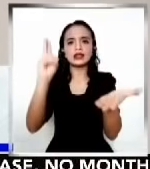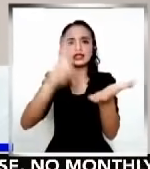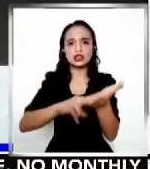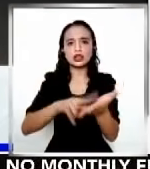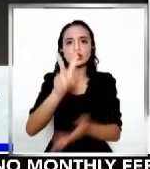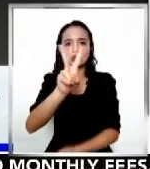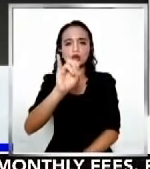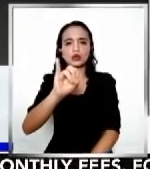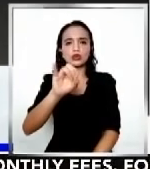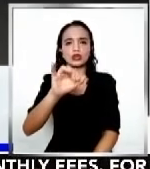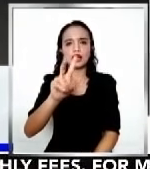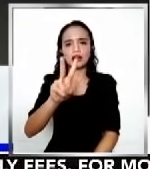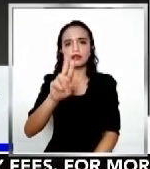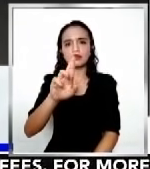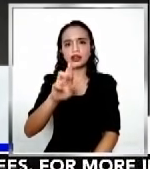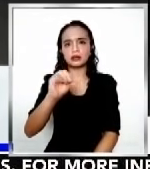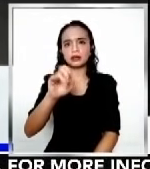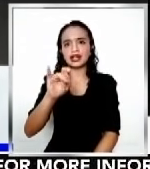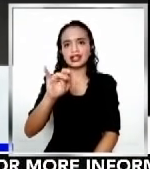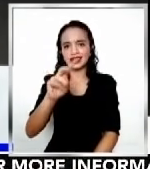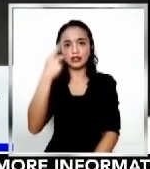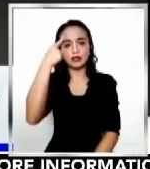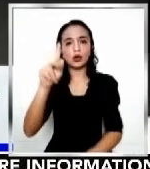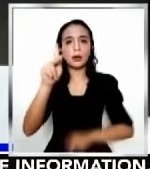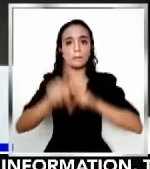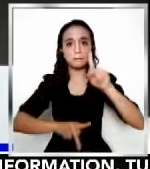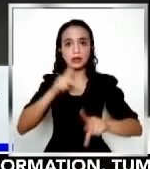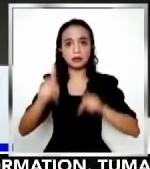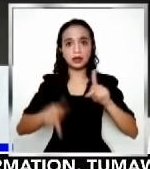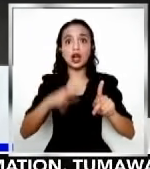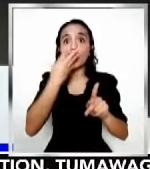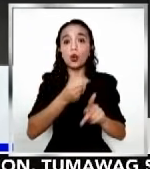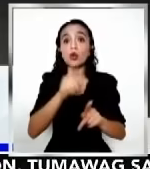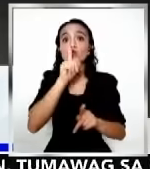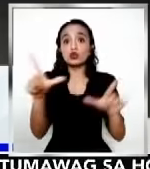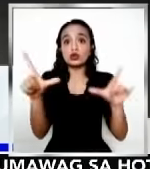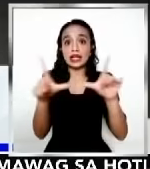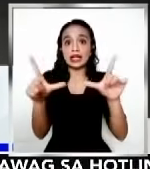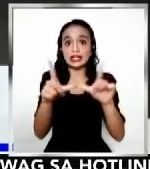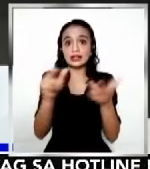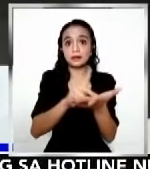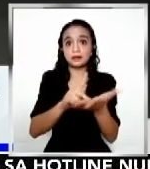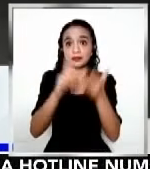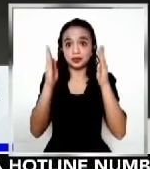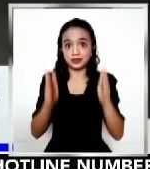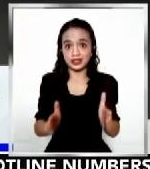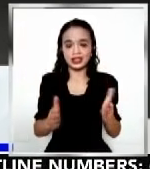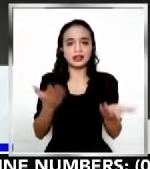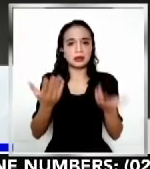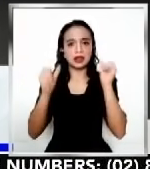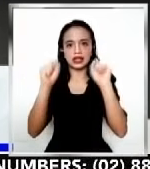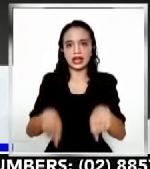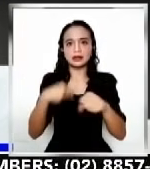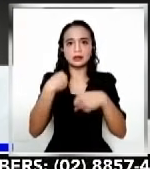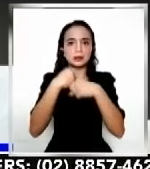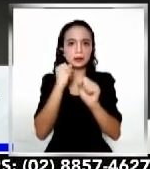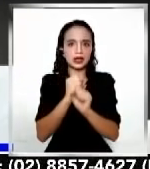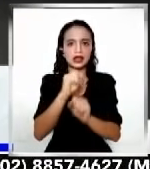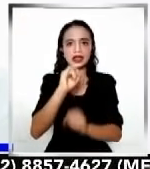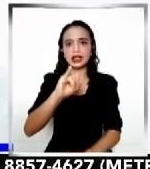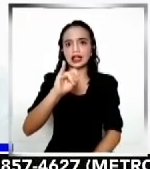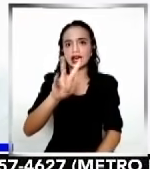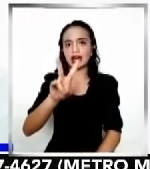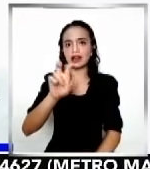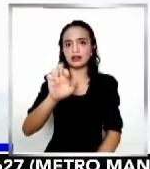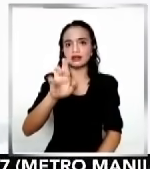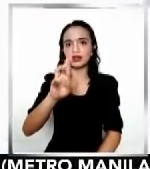tao. Ang mga lisensyadong pharmacy, maaari rin daw na mag-compound o gumawa ng ivermectin, pero dapat may reseta ng doktor.